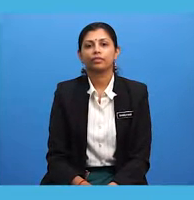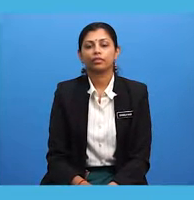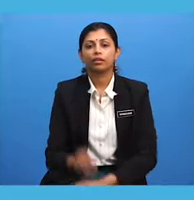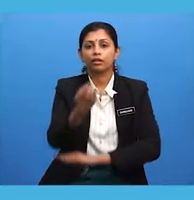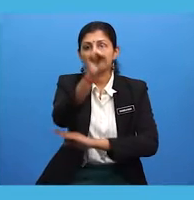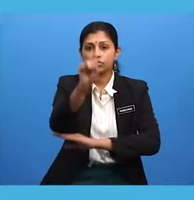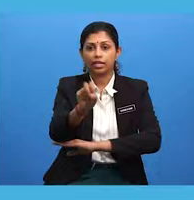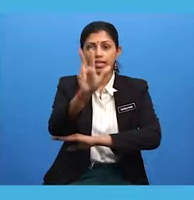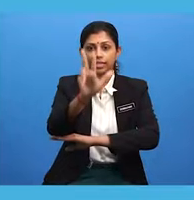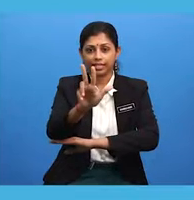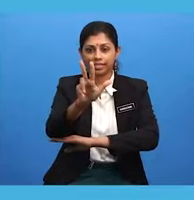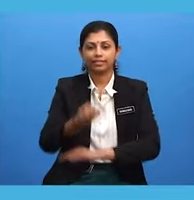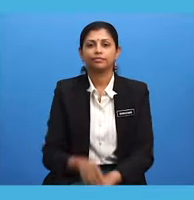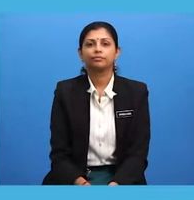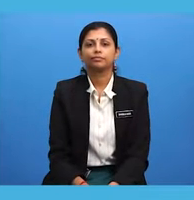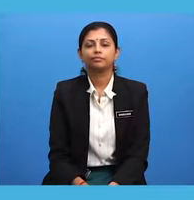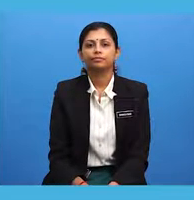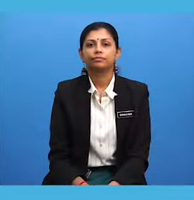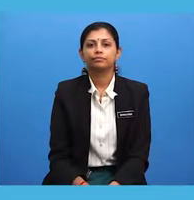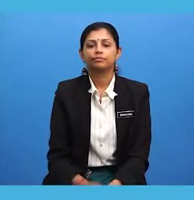Mari kita lihat soalan yang ketiga.